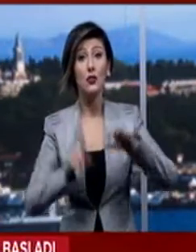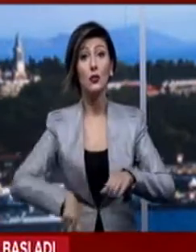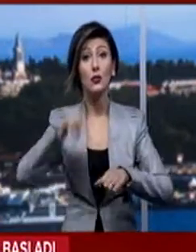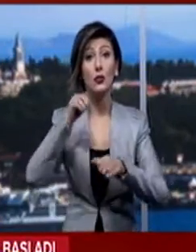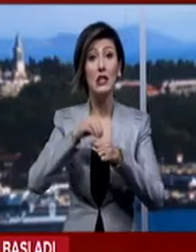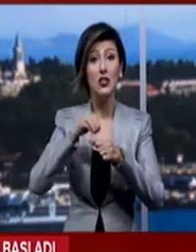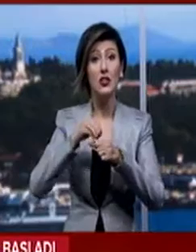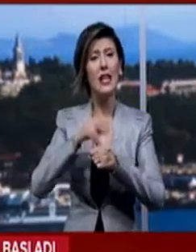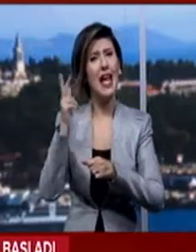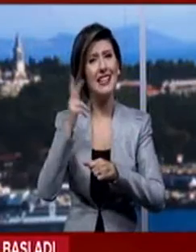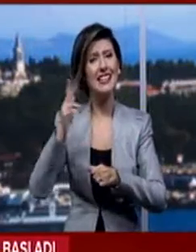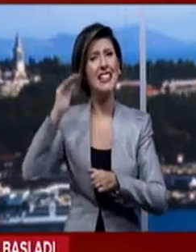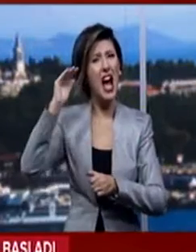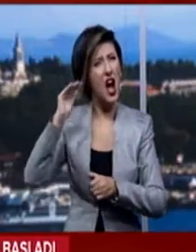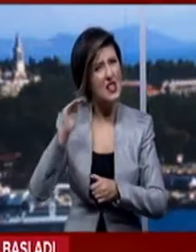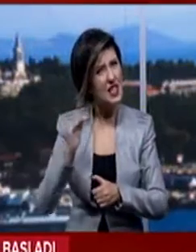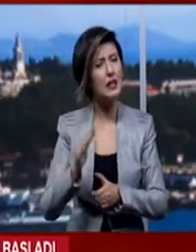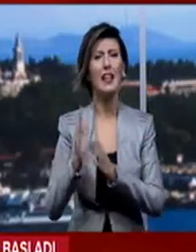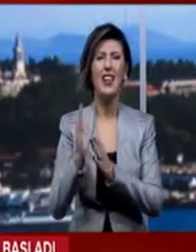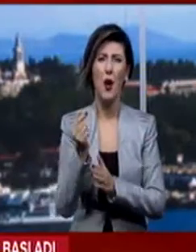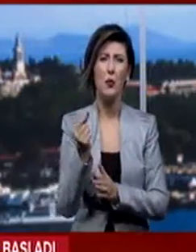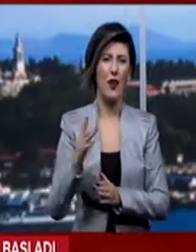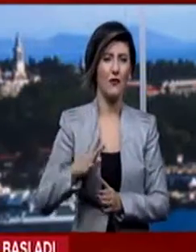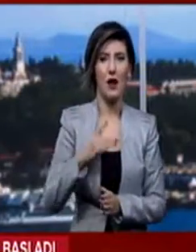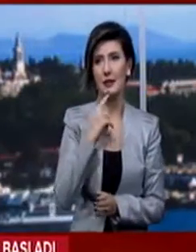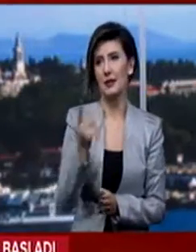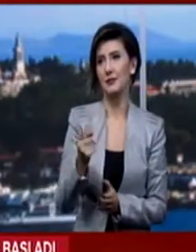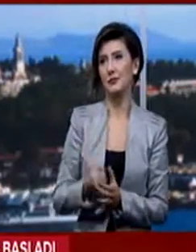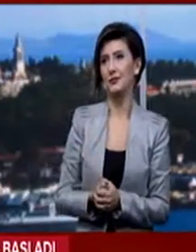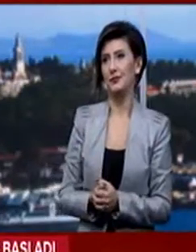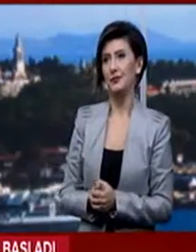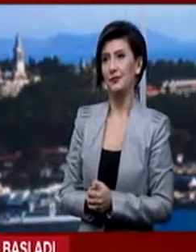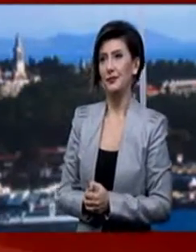yağışının gün içinde etkisini azaltarak devam edeceği belirtildi.